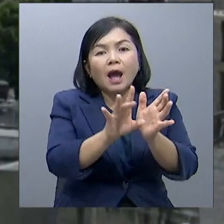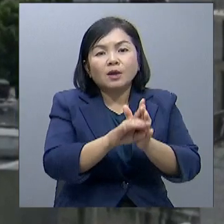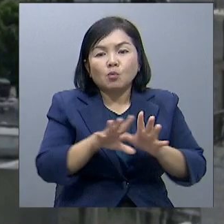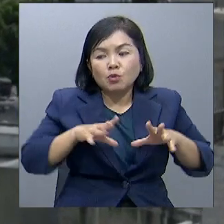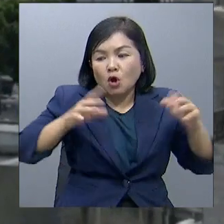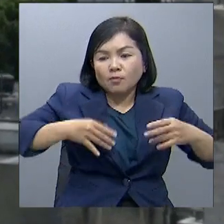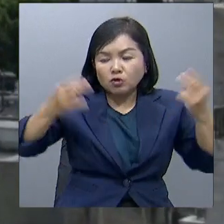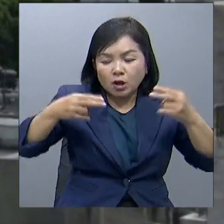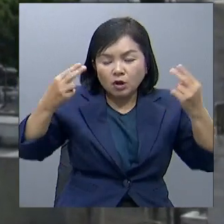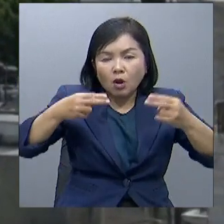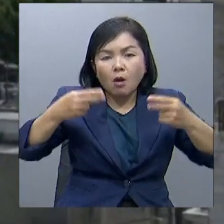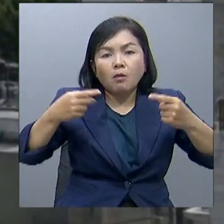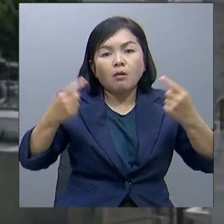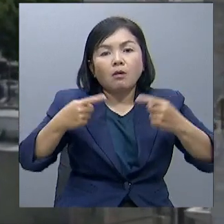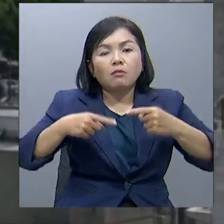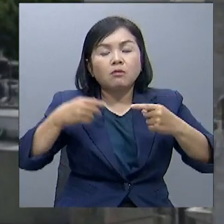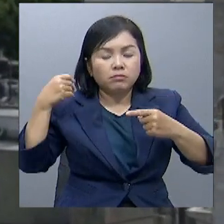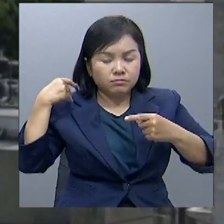ๆะ